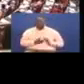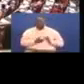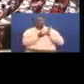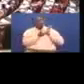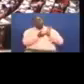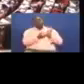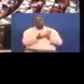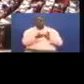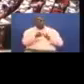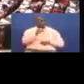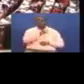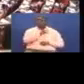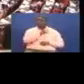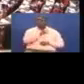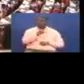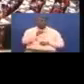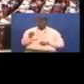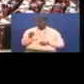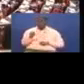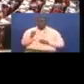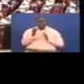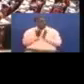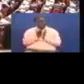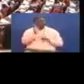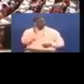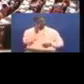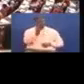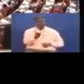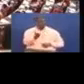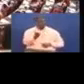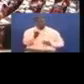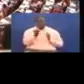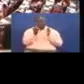Inaonyesha Oktoba. Sisi. Naomba tusikilizane waheshimiwa.